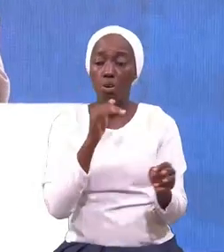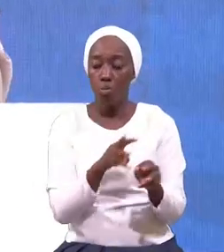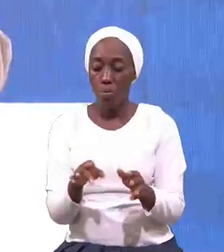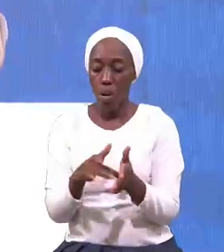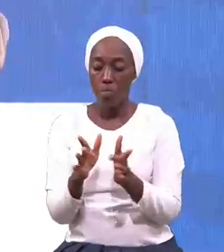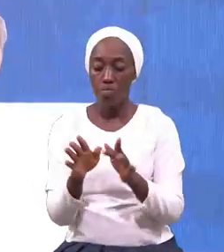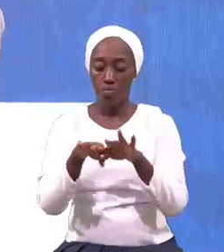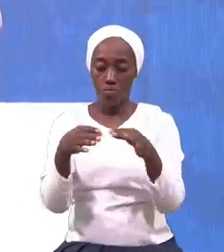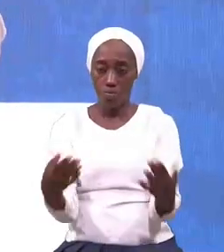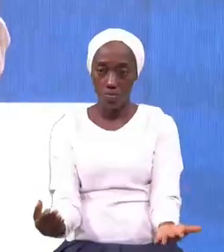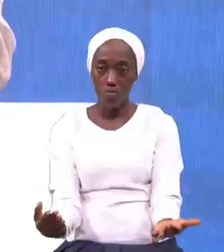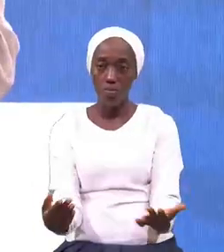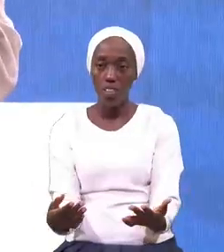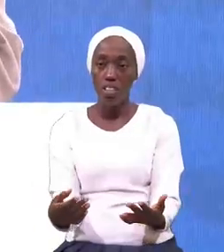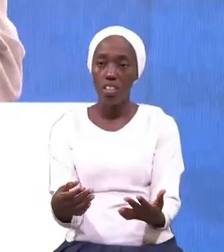Bible.